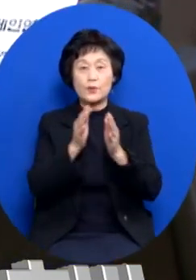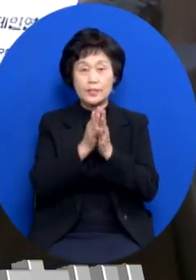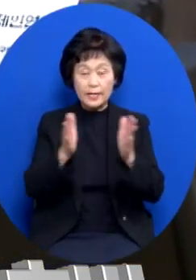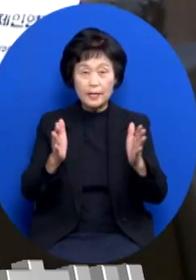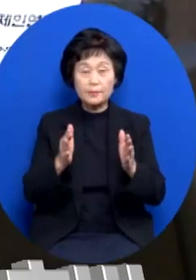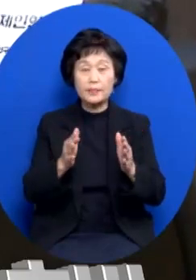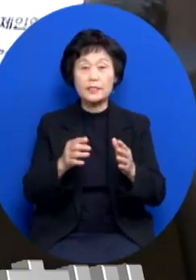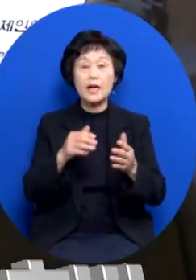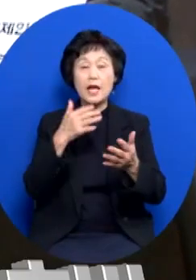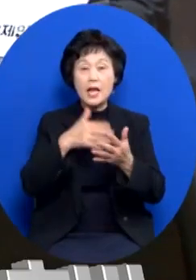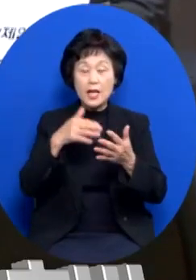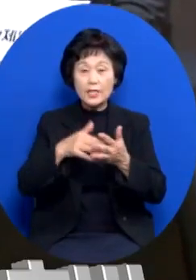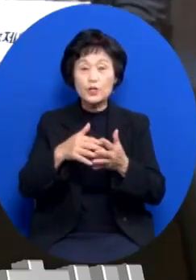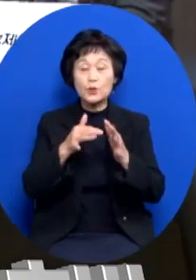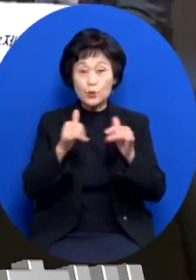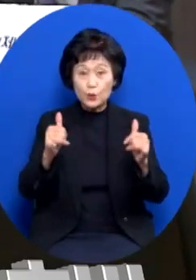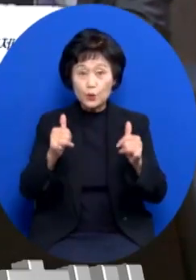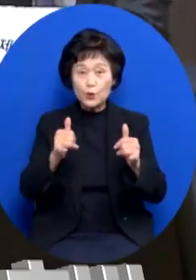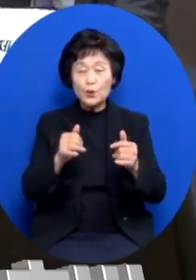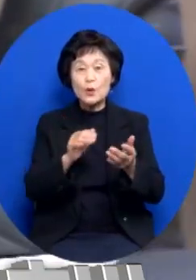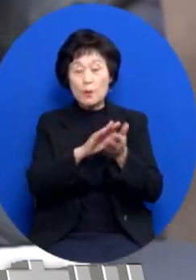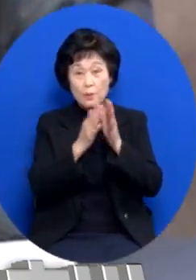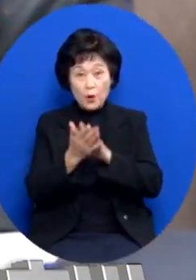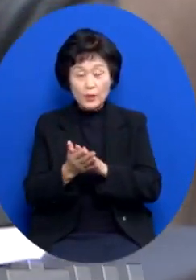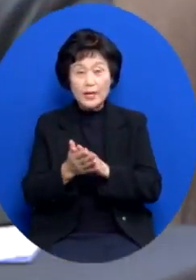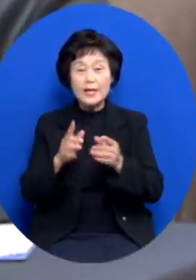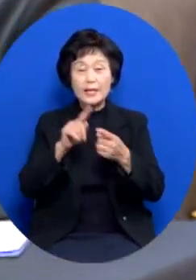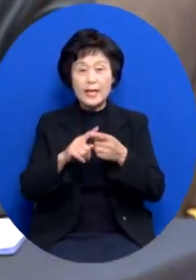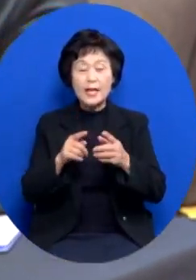예측하고 대응과 정책 방안 등을 제시할 예정입니다.